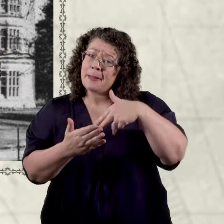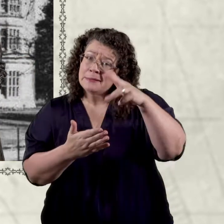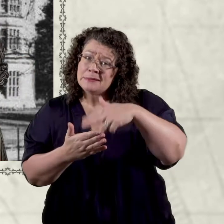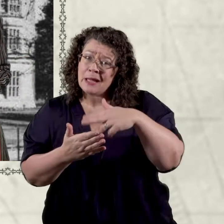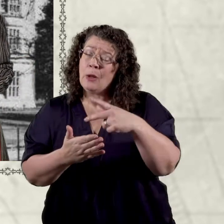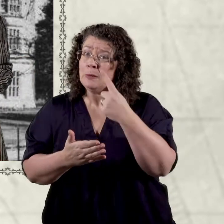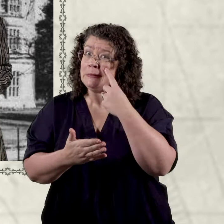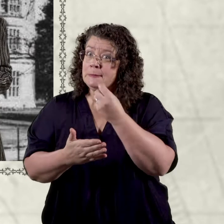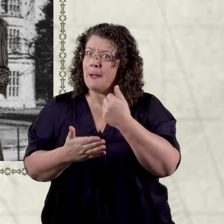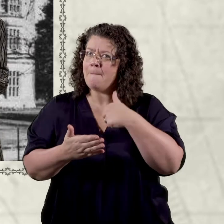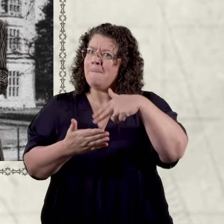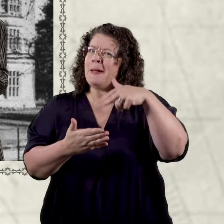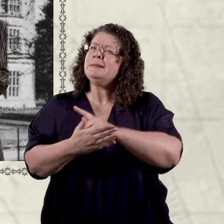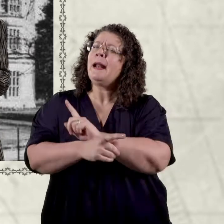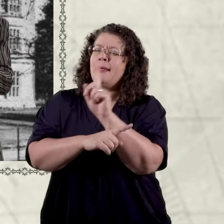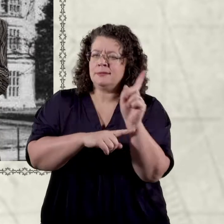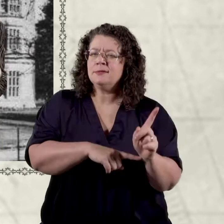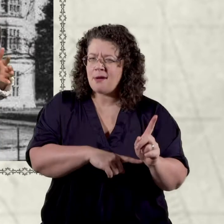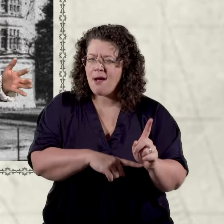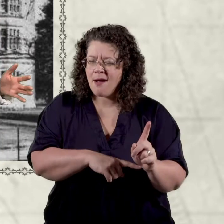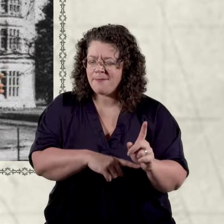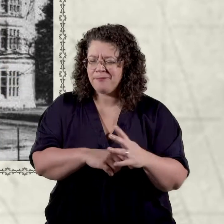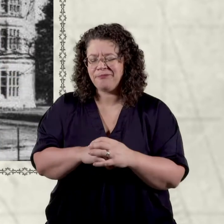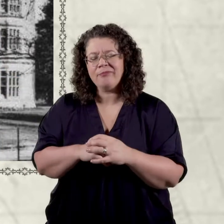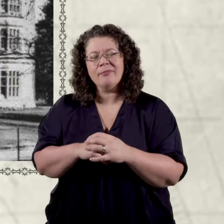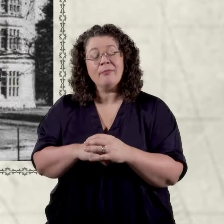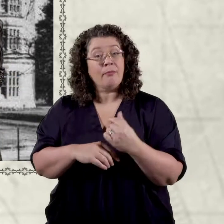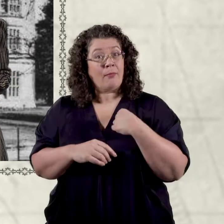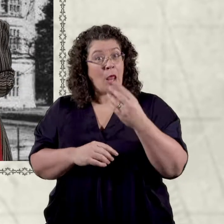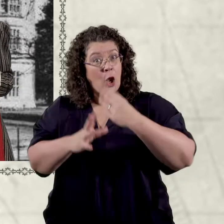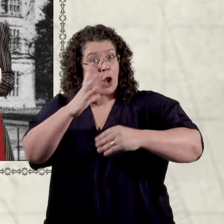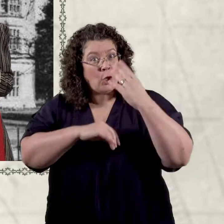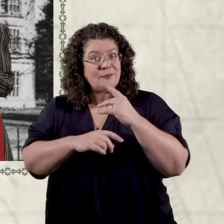gweld yn lluniau nes ymlaen, ac fe ddes i ddysgu Ffrangeg.